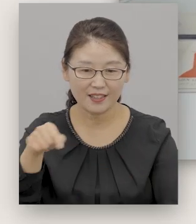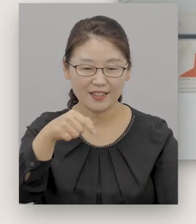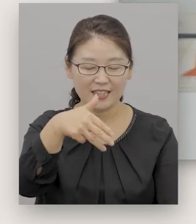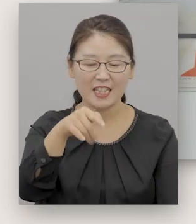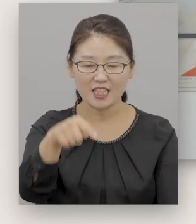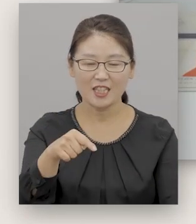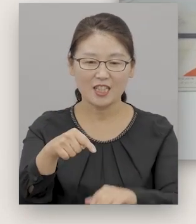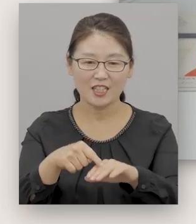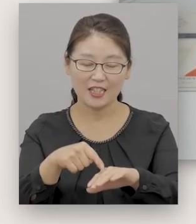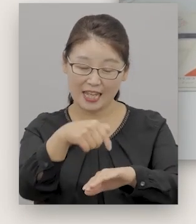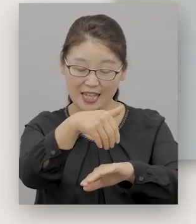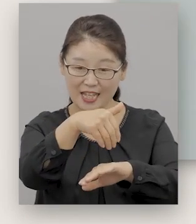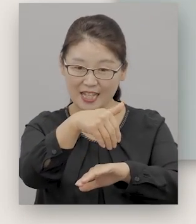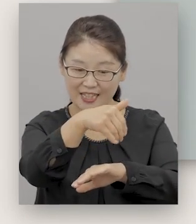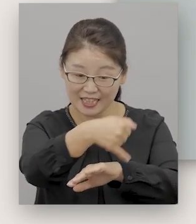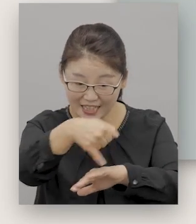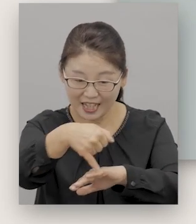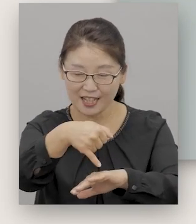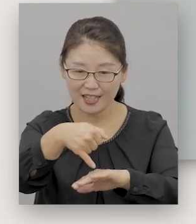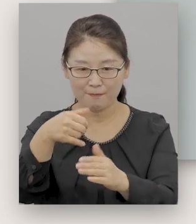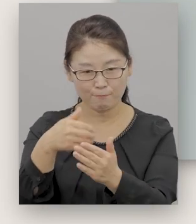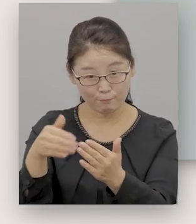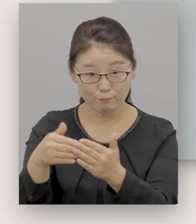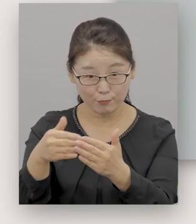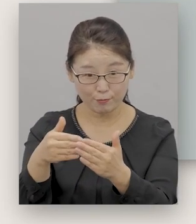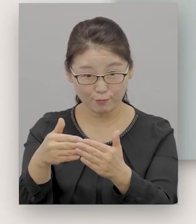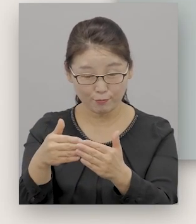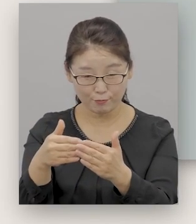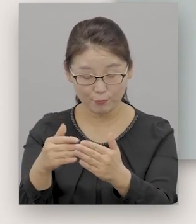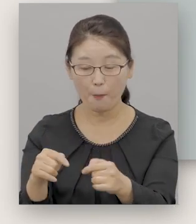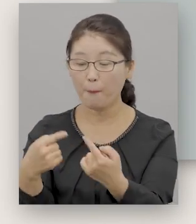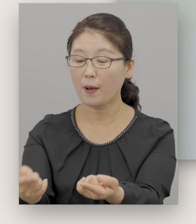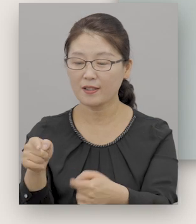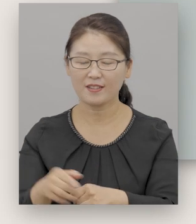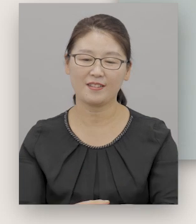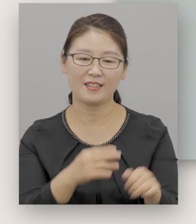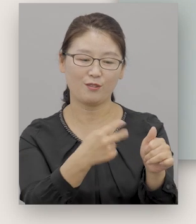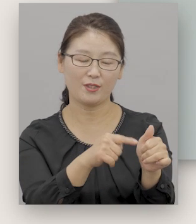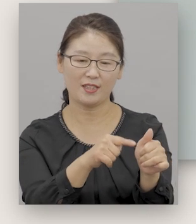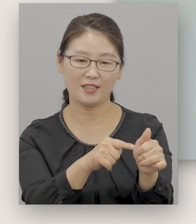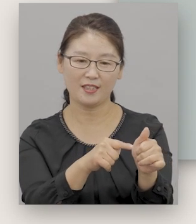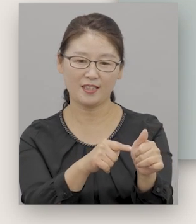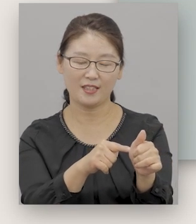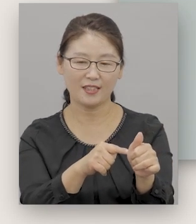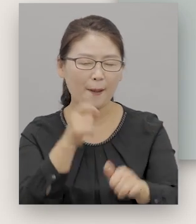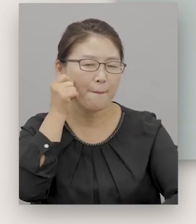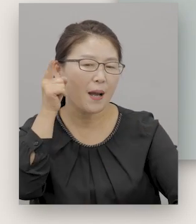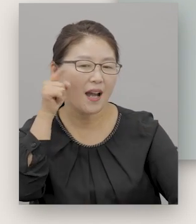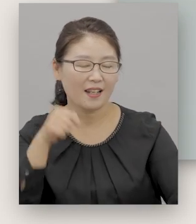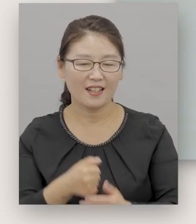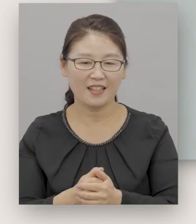디자인한 그런 것들을 같이 전시하는 이제 그런 전시회를 개최를 하게 됐고요. 이게 바로 뒷샹이 고안한